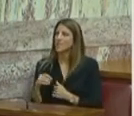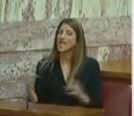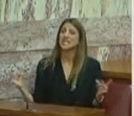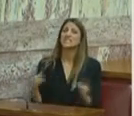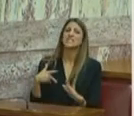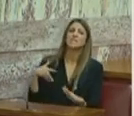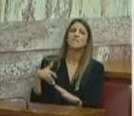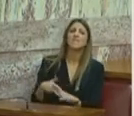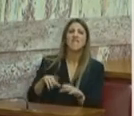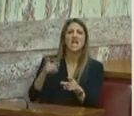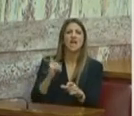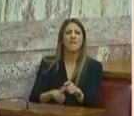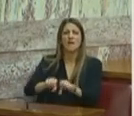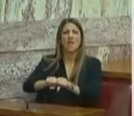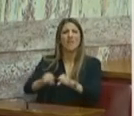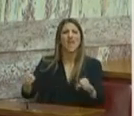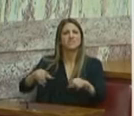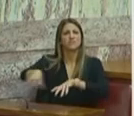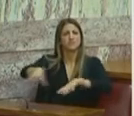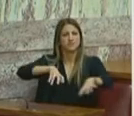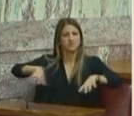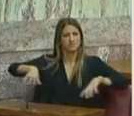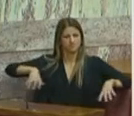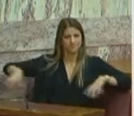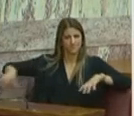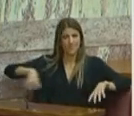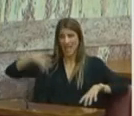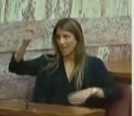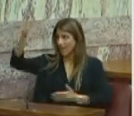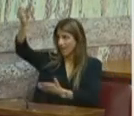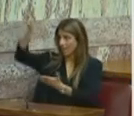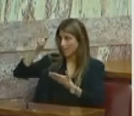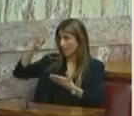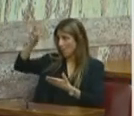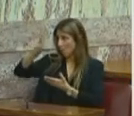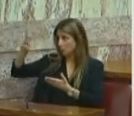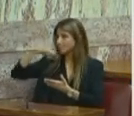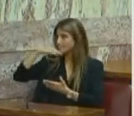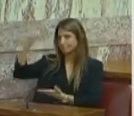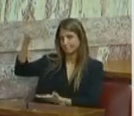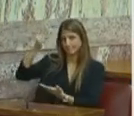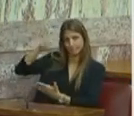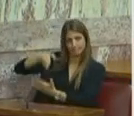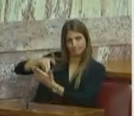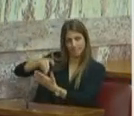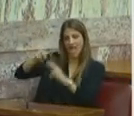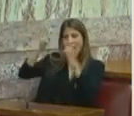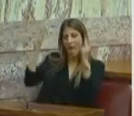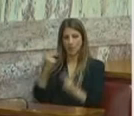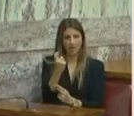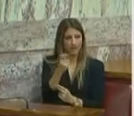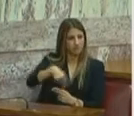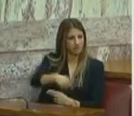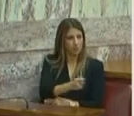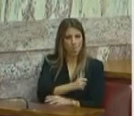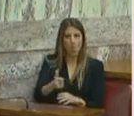η διάσπαση, σταμάτησαν όλες οι δυνατότητες χρηματοδότησης από τη Σοβιετική Ένωση. Μείναμε με αυτά που μαζεύαμε και το